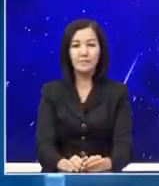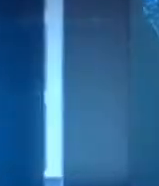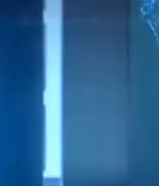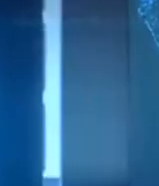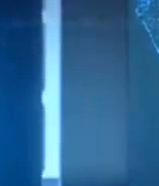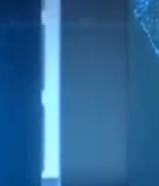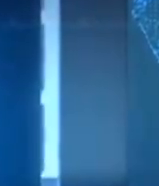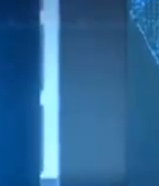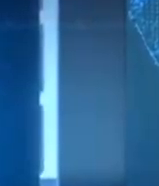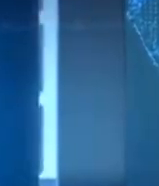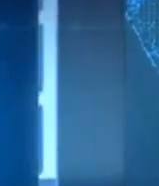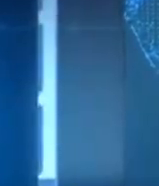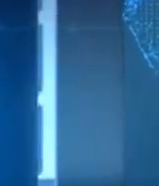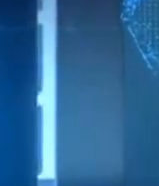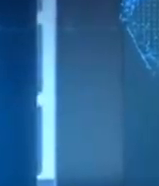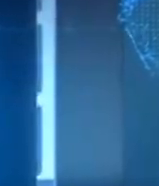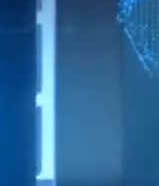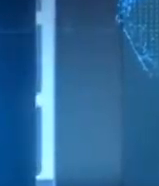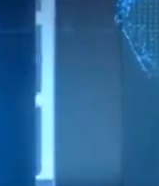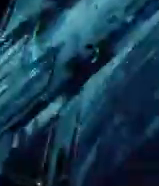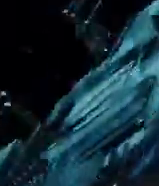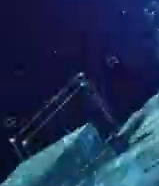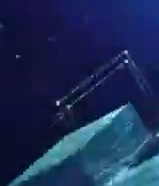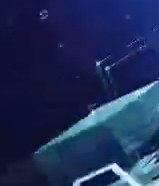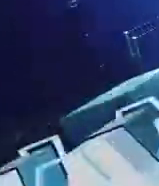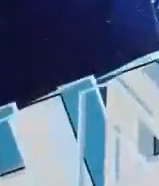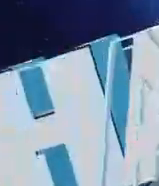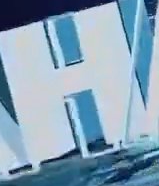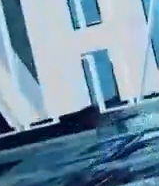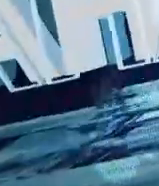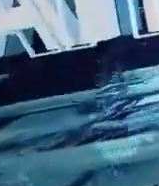Медет Жұмабай, Жайық Құрманбаев, Жетісу телеарнасы.